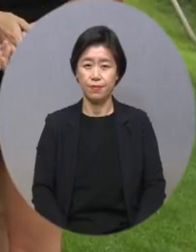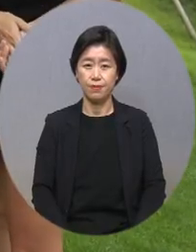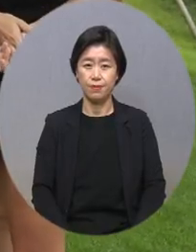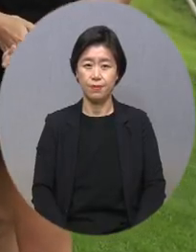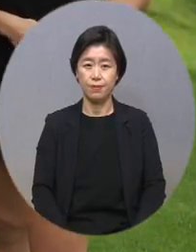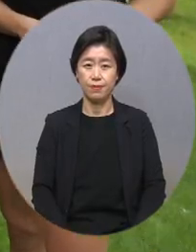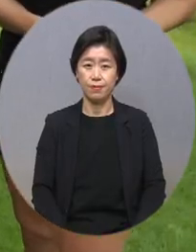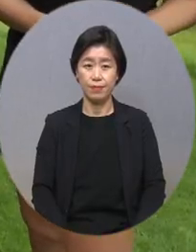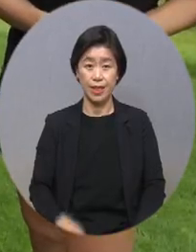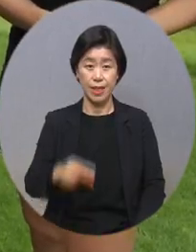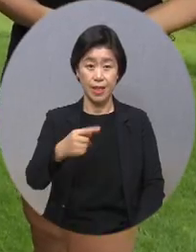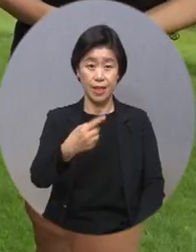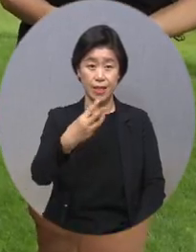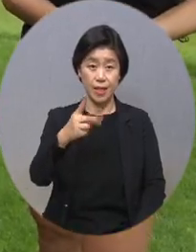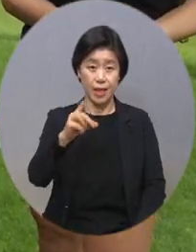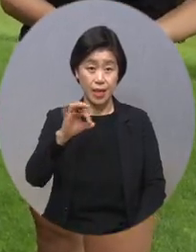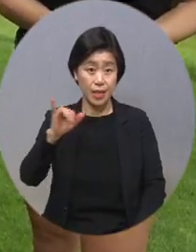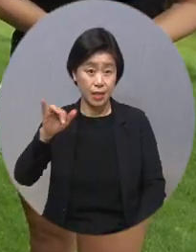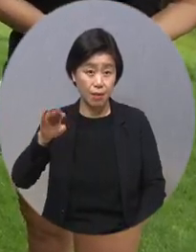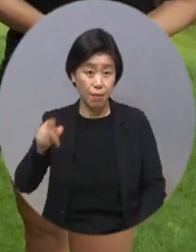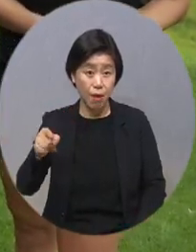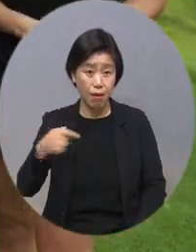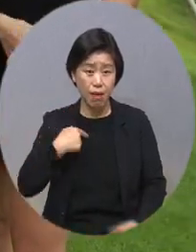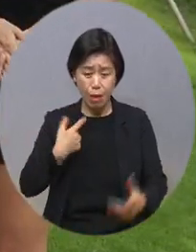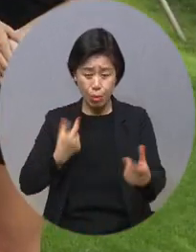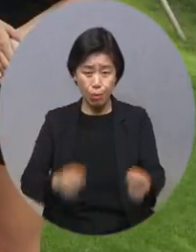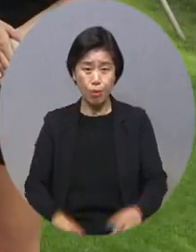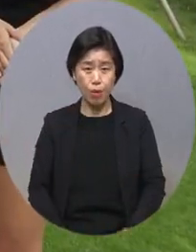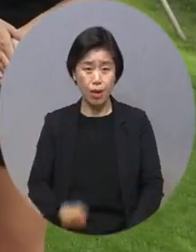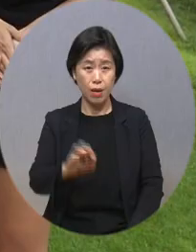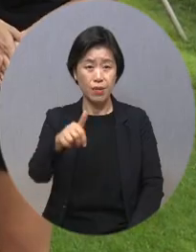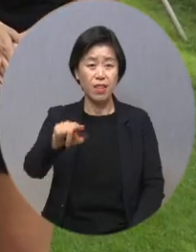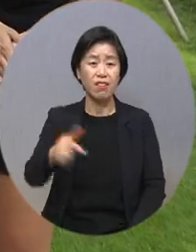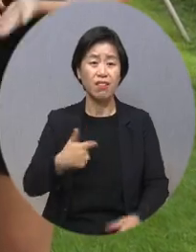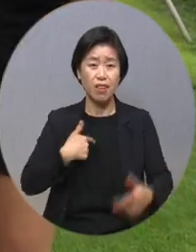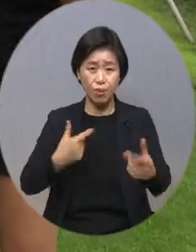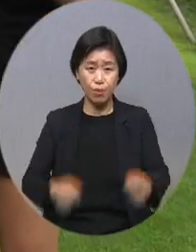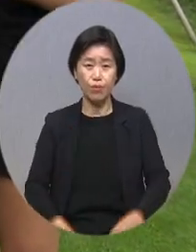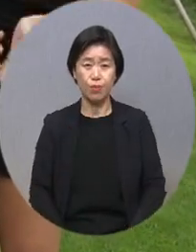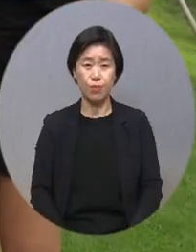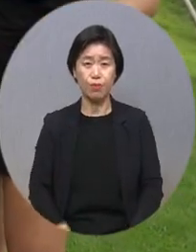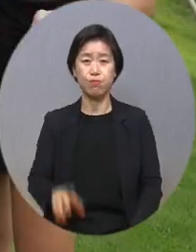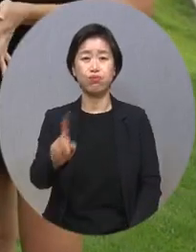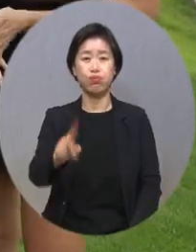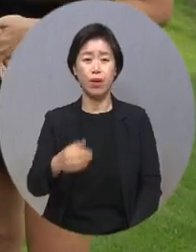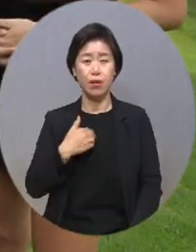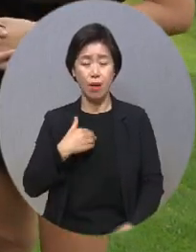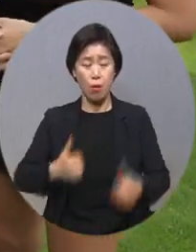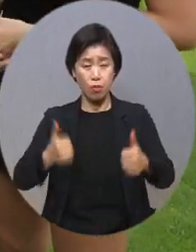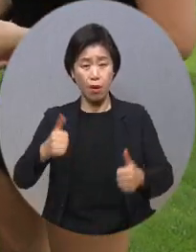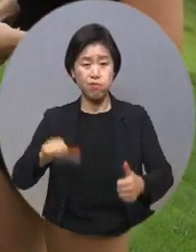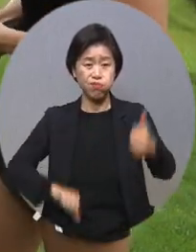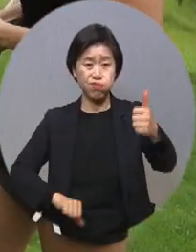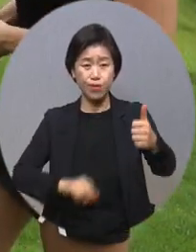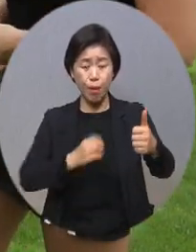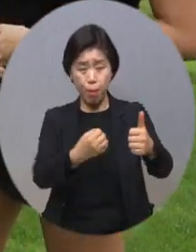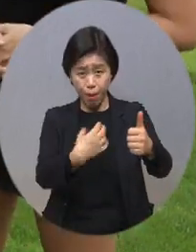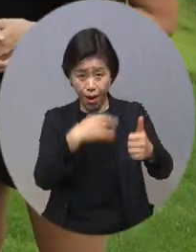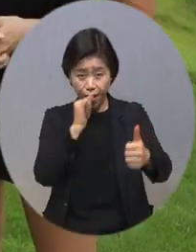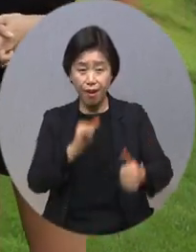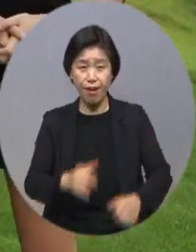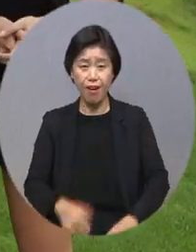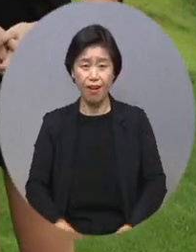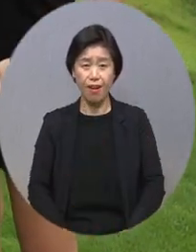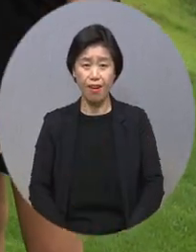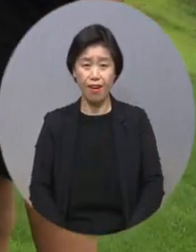이번에 드라이버도 나랑 같이 나가고 비건 나랑 똑같아. 나보다 쳤어. 나보다 잘 친다며. 연아 치마 남는다고. 지금 80대